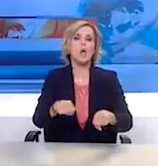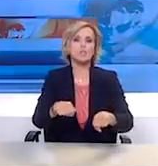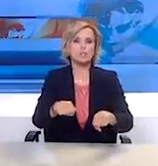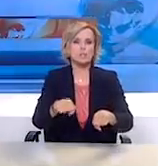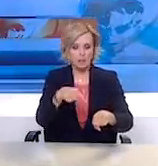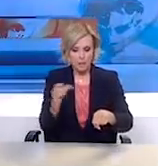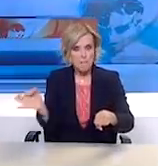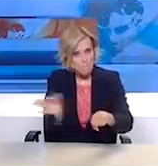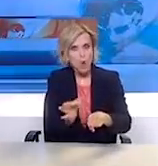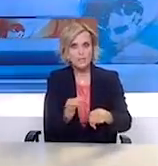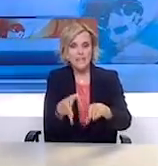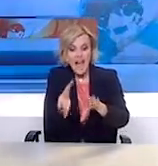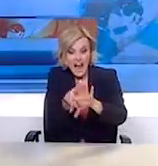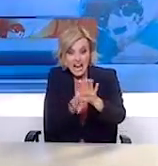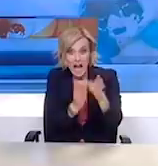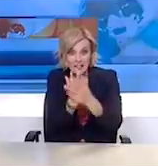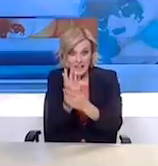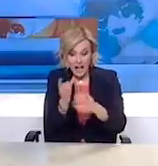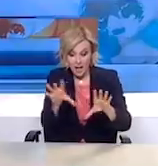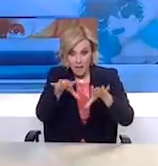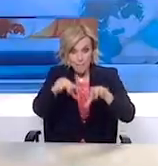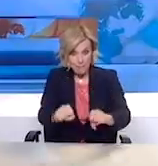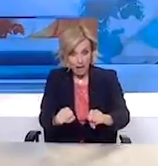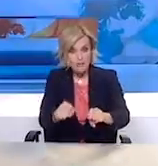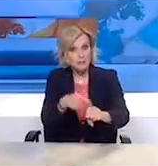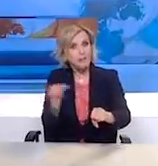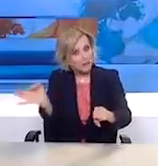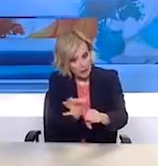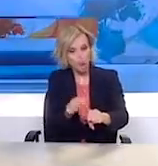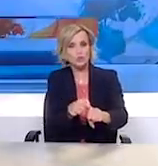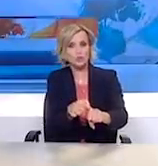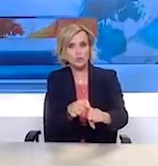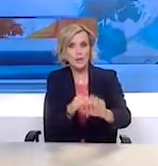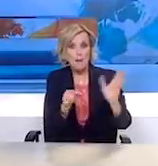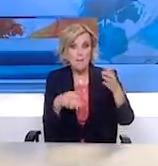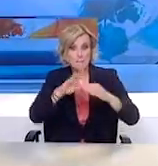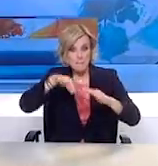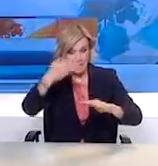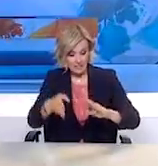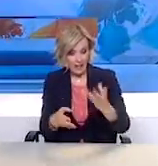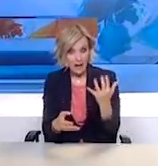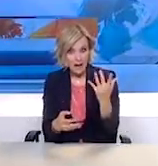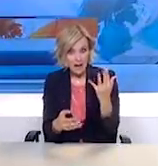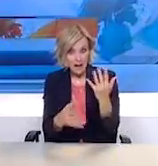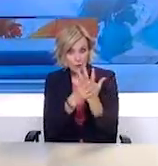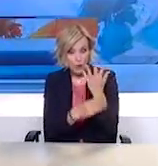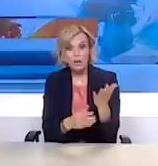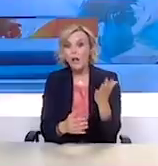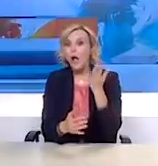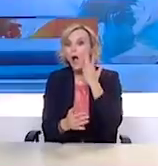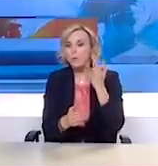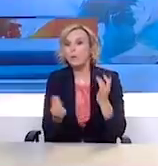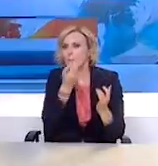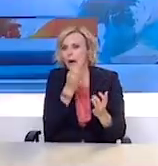εκεί. Αν αγγίξετε το πρόσωπό σας με τα ίδια μολυσμένα γάντια, αυξάνει ο κίνδυνος να εκτεθείτε στον ιό. Θεωρήστε το δεδομένο